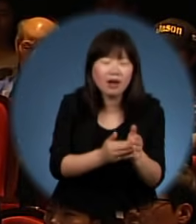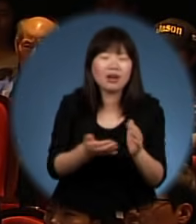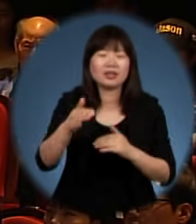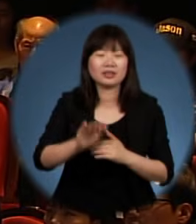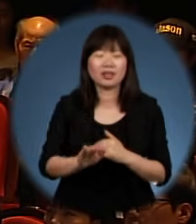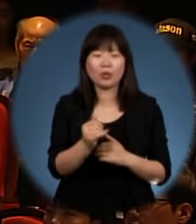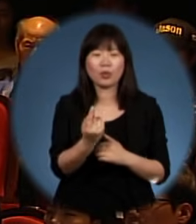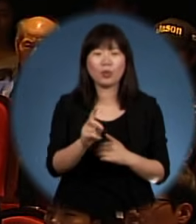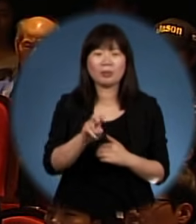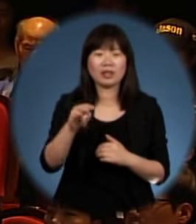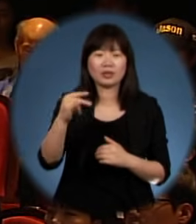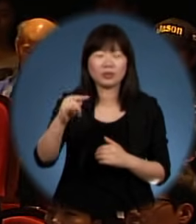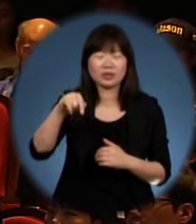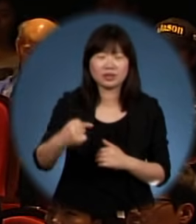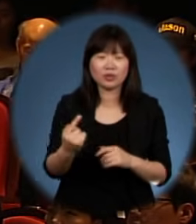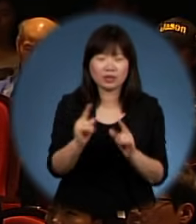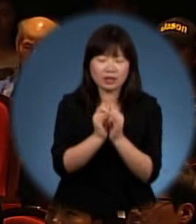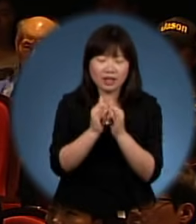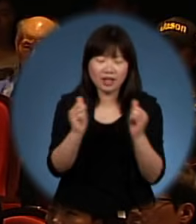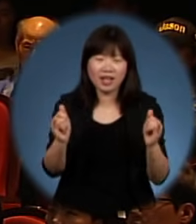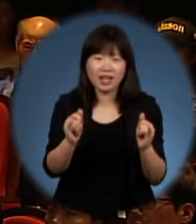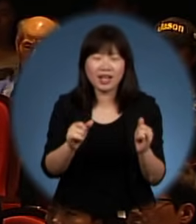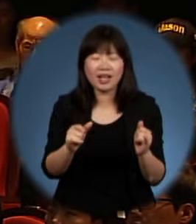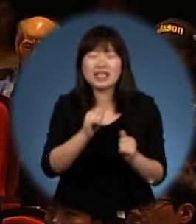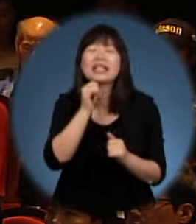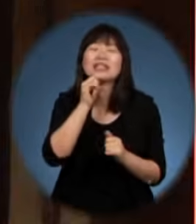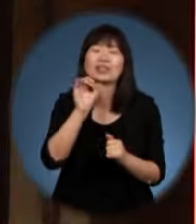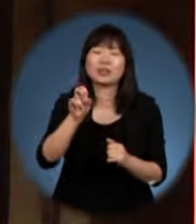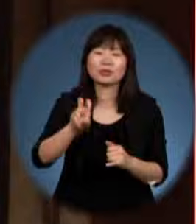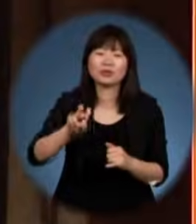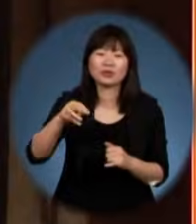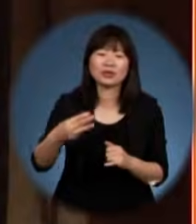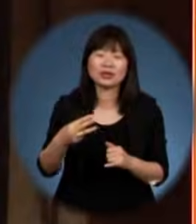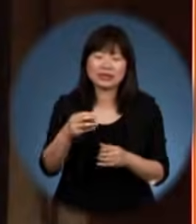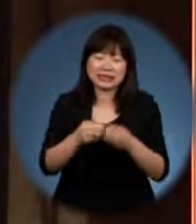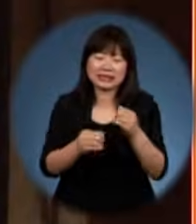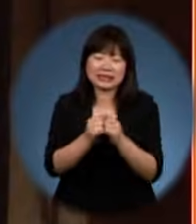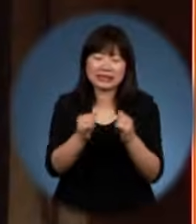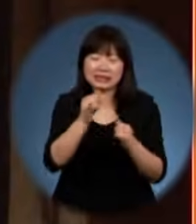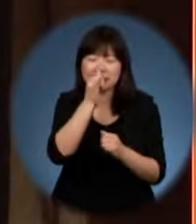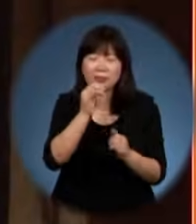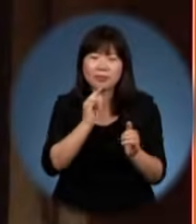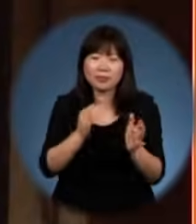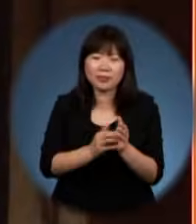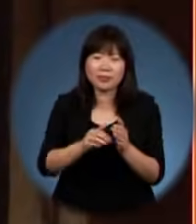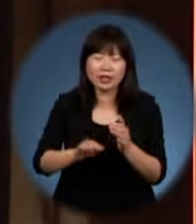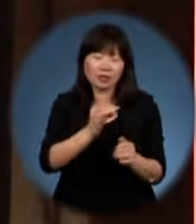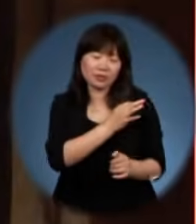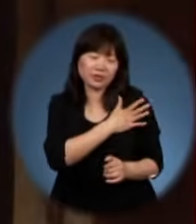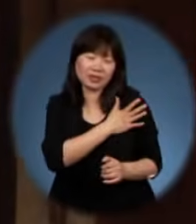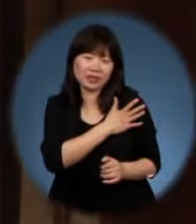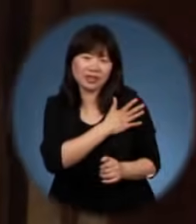호메로스는 어떤 사람이었죠 가난한 음유시인 이었죠 그래서 이 부자인